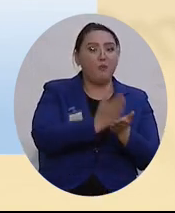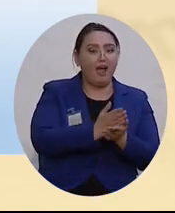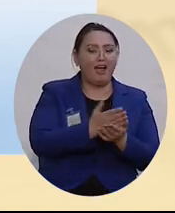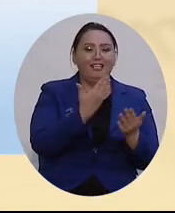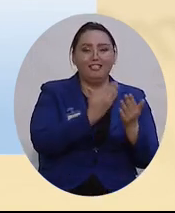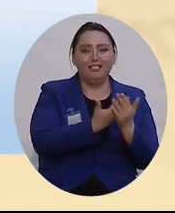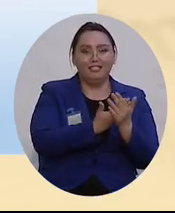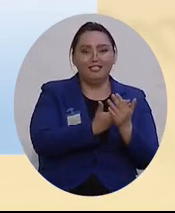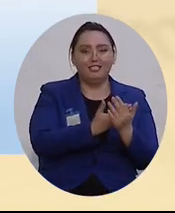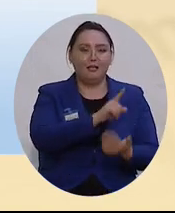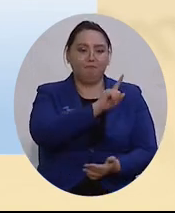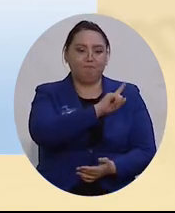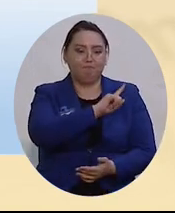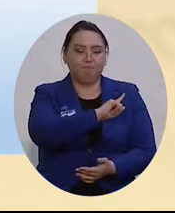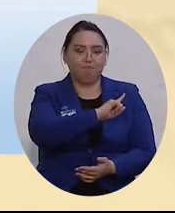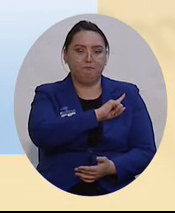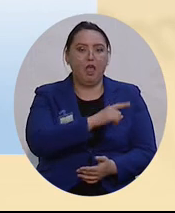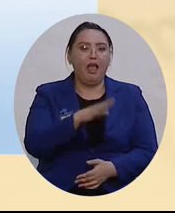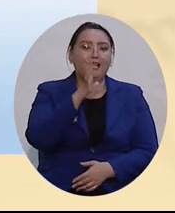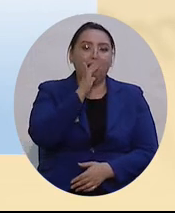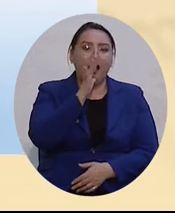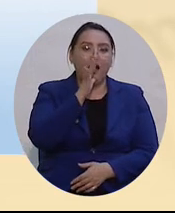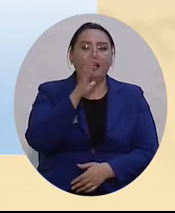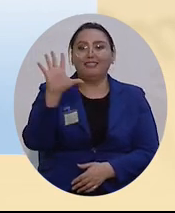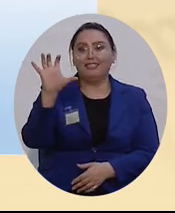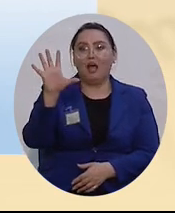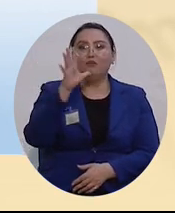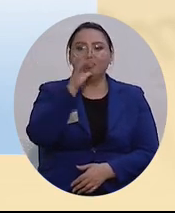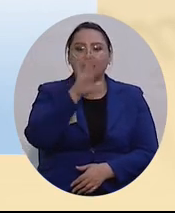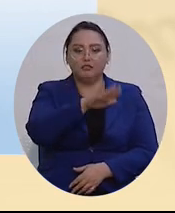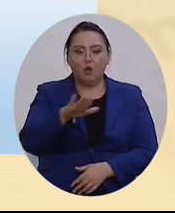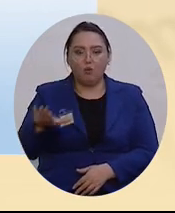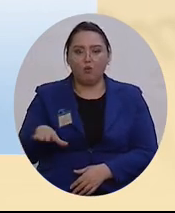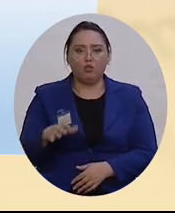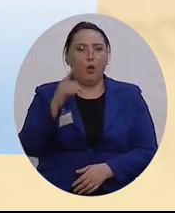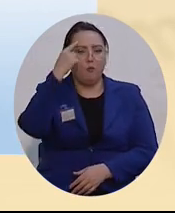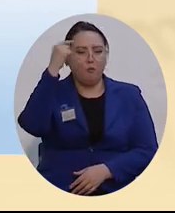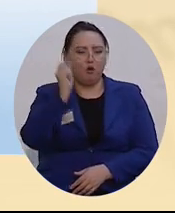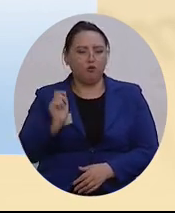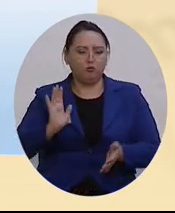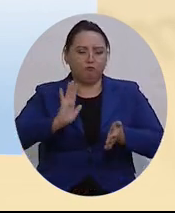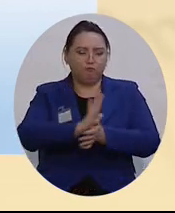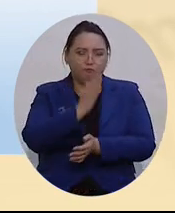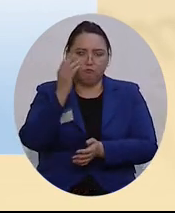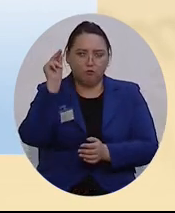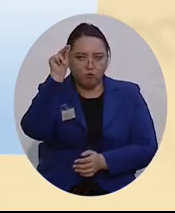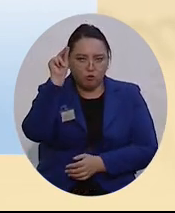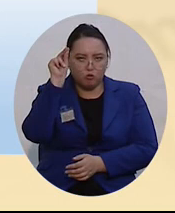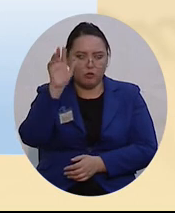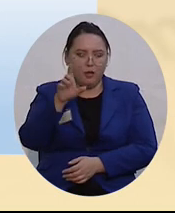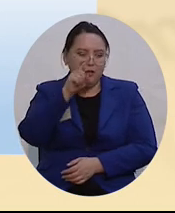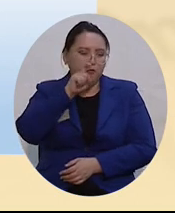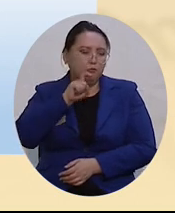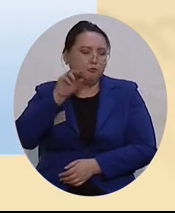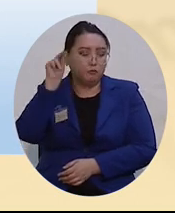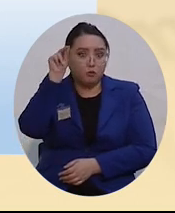мөн 3 дугаар ангийн сурагч Монгол бичгийг маш сайн шимтэн сурж одоо минутанд 100 орчим үг уншиж байгаа талаар цахим